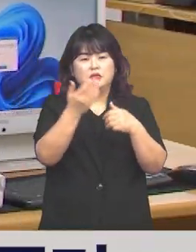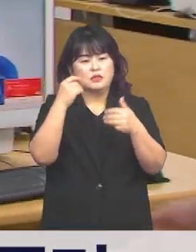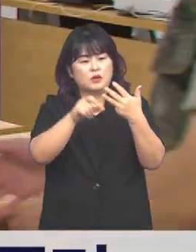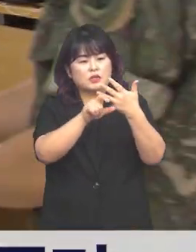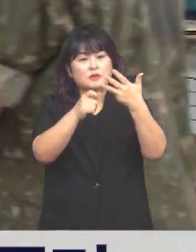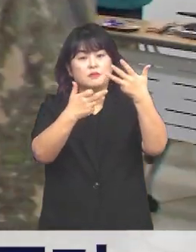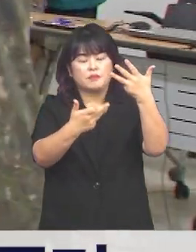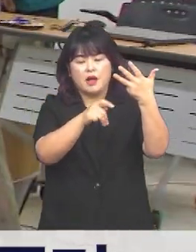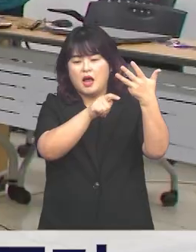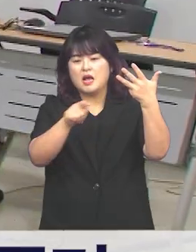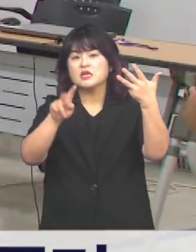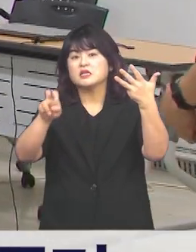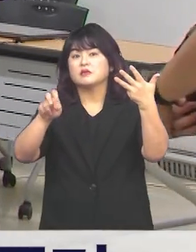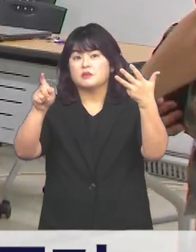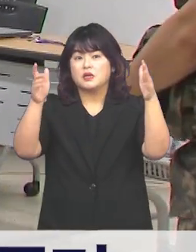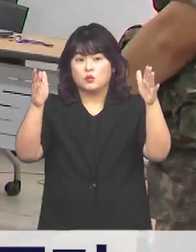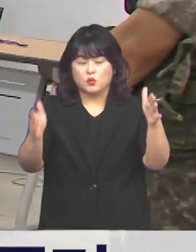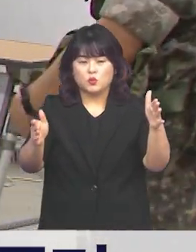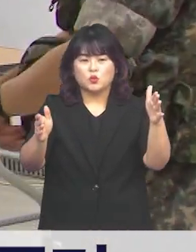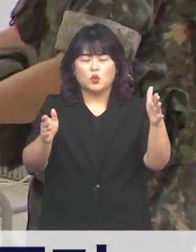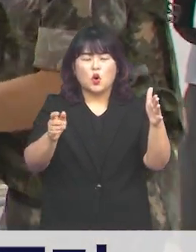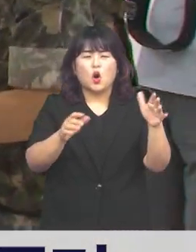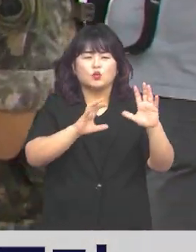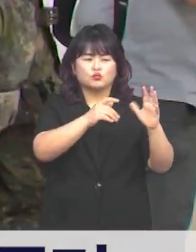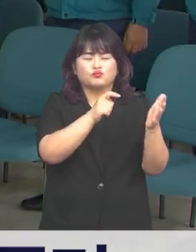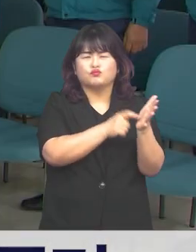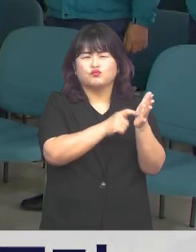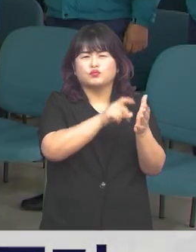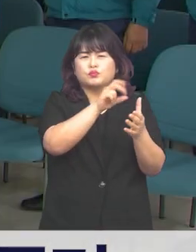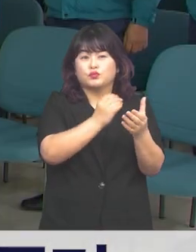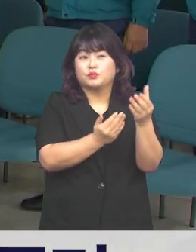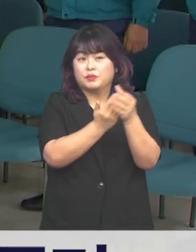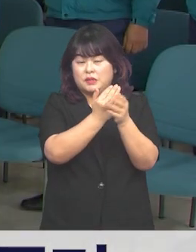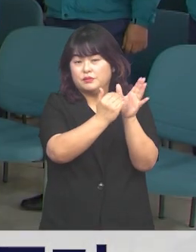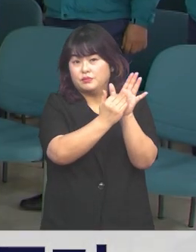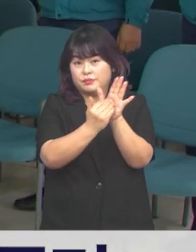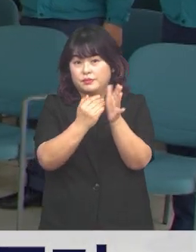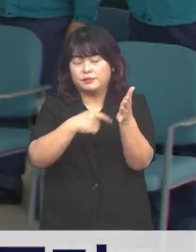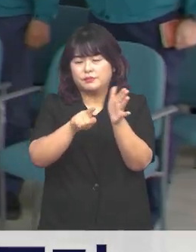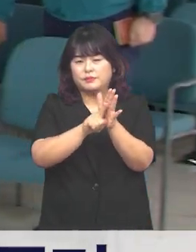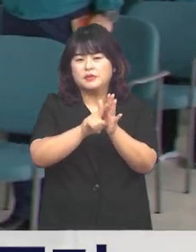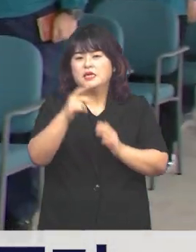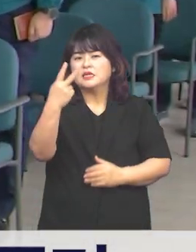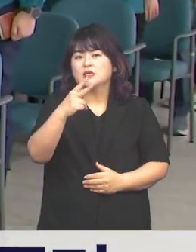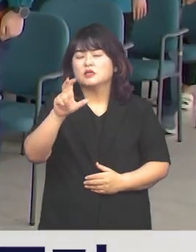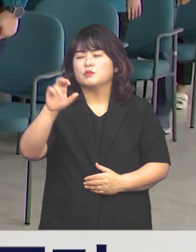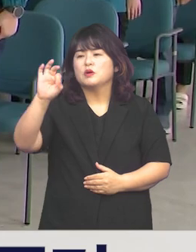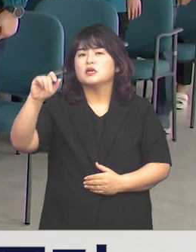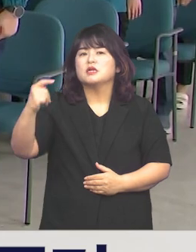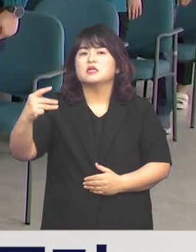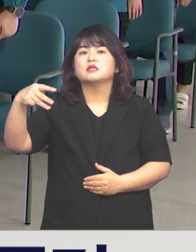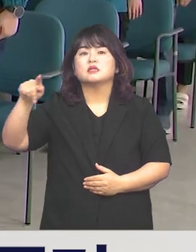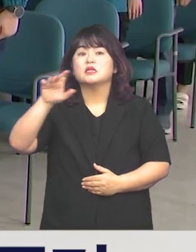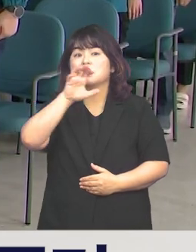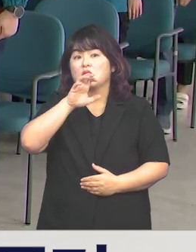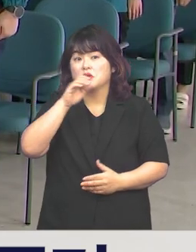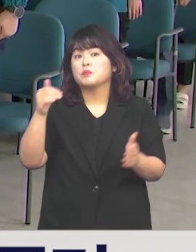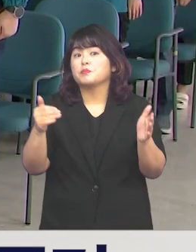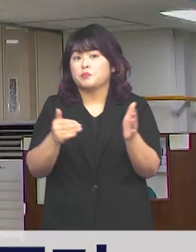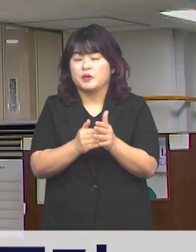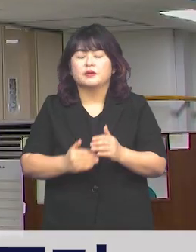용인특례시는 지난 18일부터 21일까지 국가비상사태 발생을 대비한 2025년 을지연습을